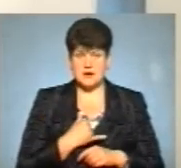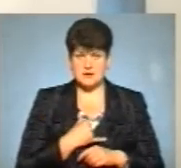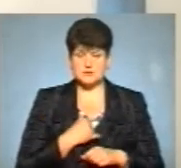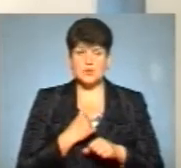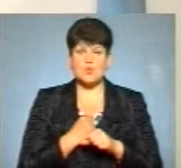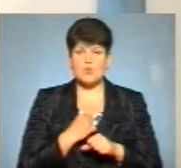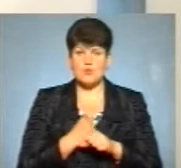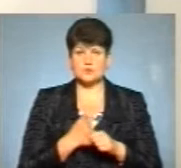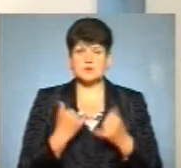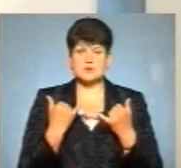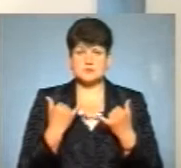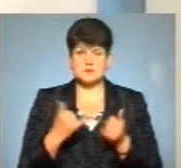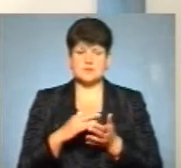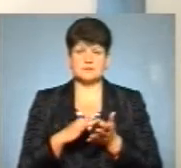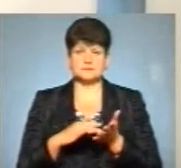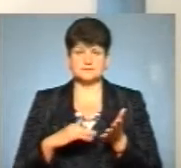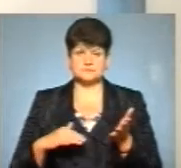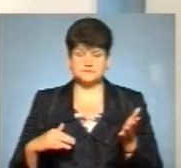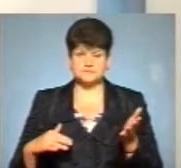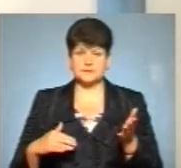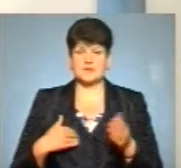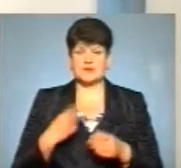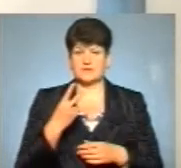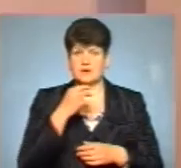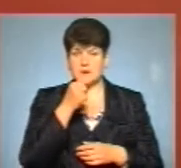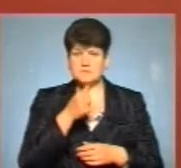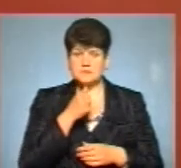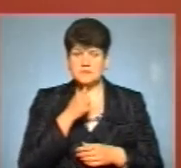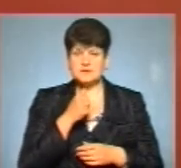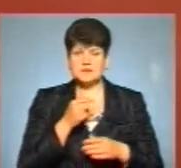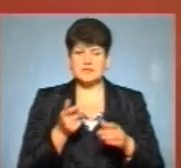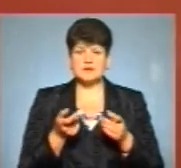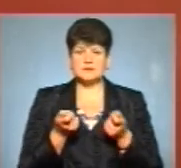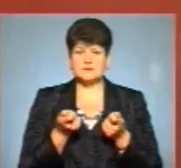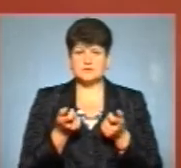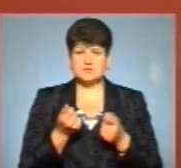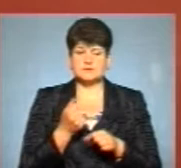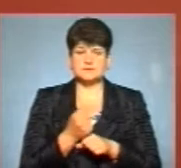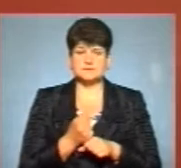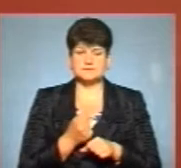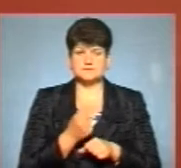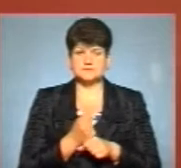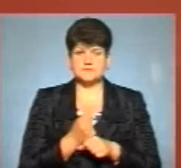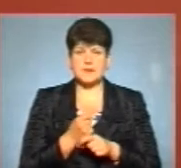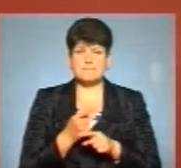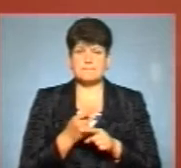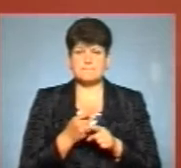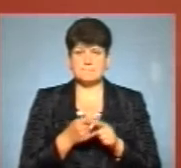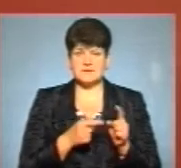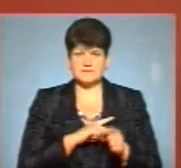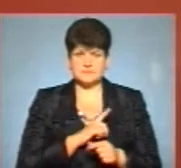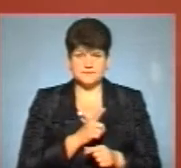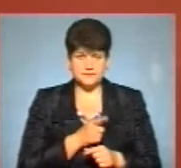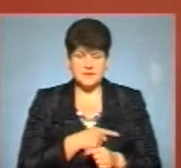робота зараз триває. Ми 2 місяці в якійсь мірі дещо так працювали в півоборота, а зараз